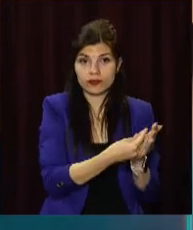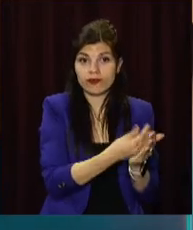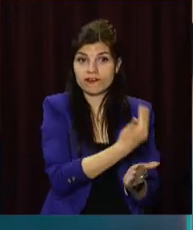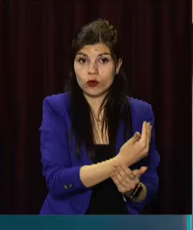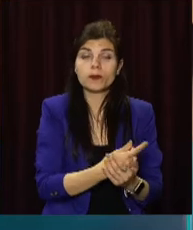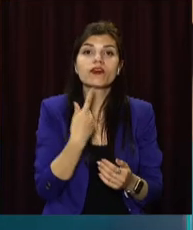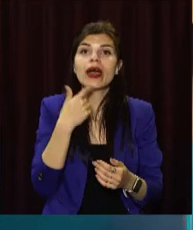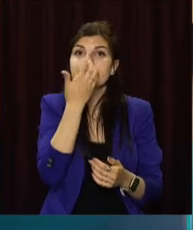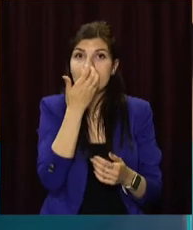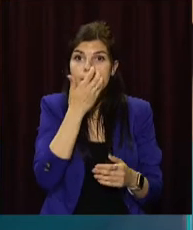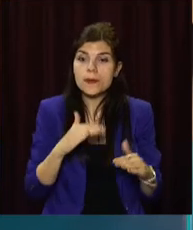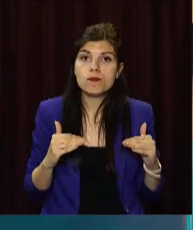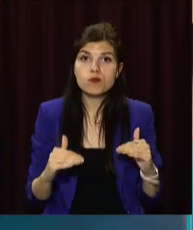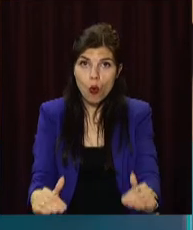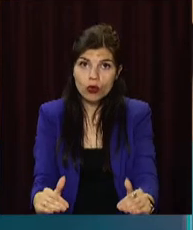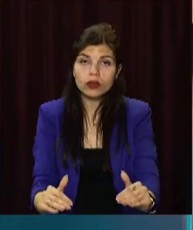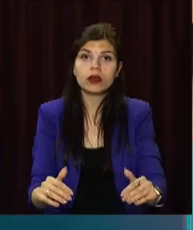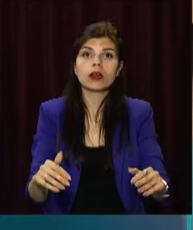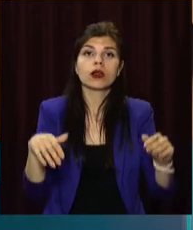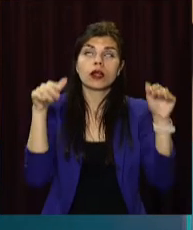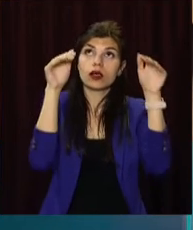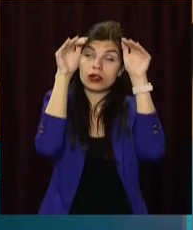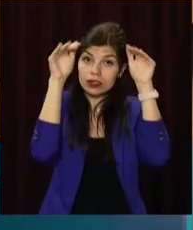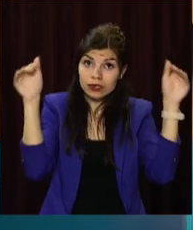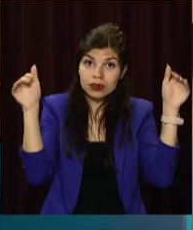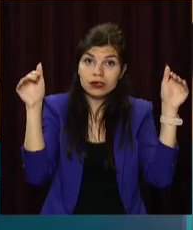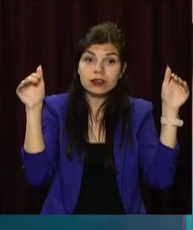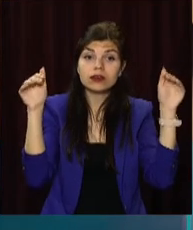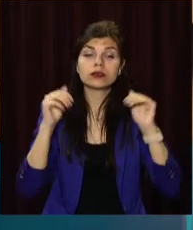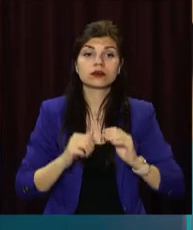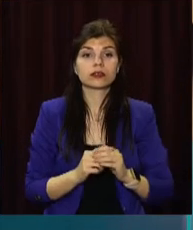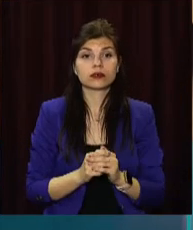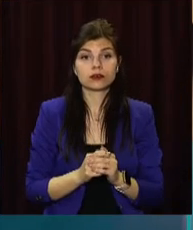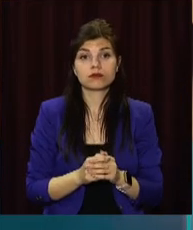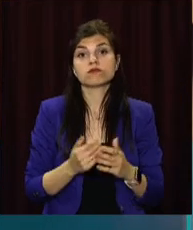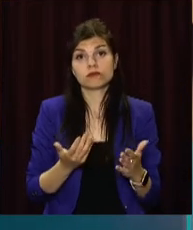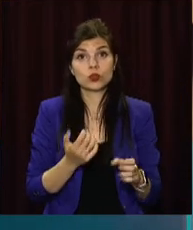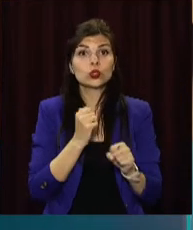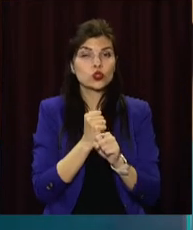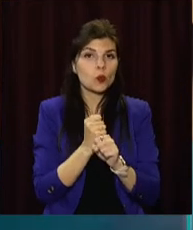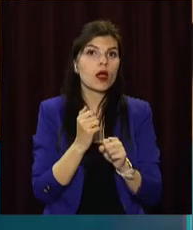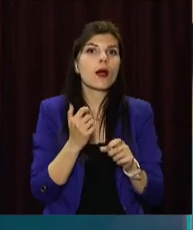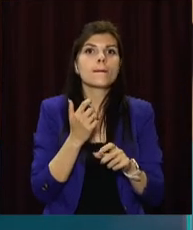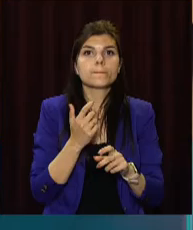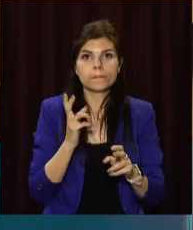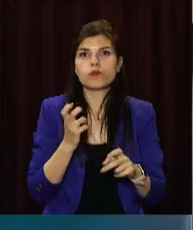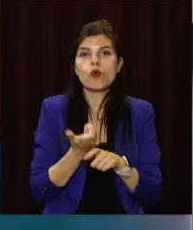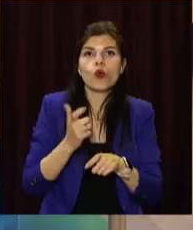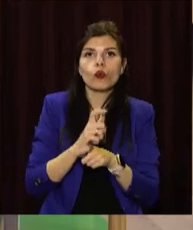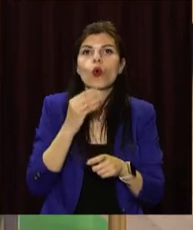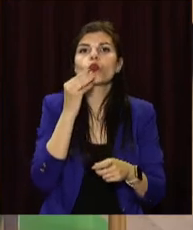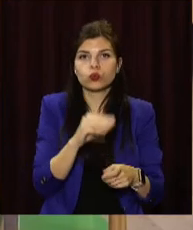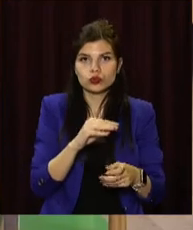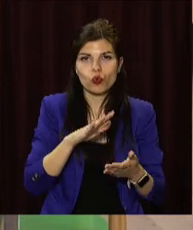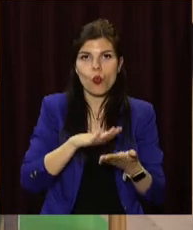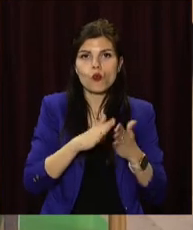пол, утеплили крівлю, дах, ну, тобто зробили більш безпечніші умови для